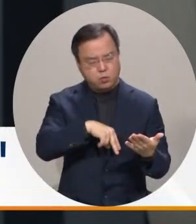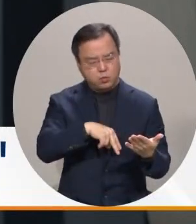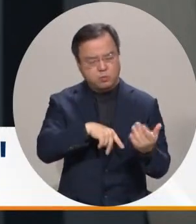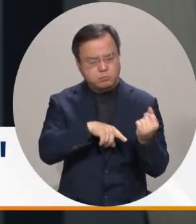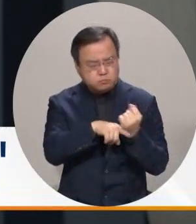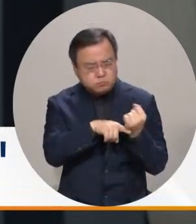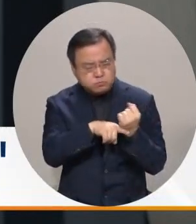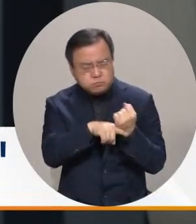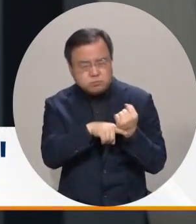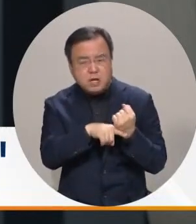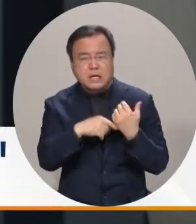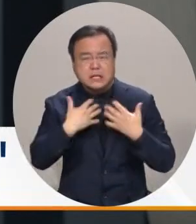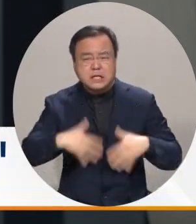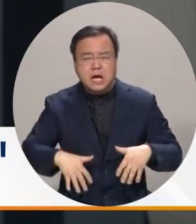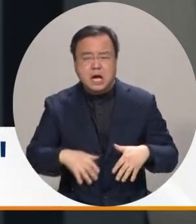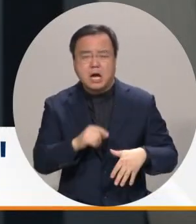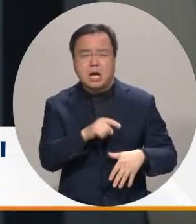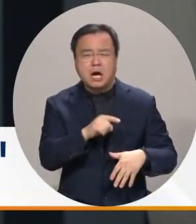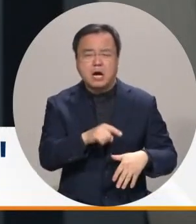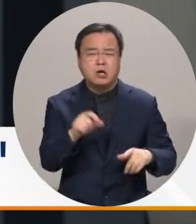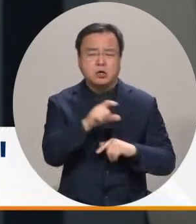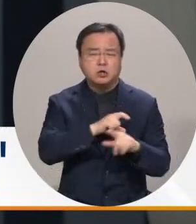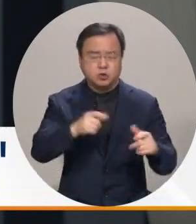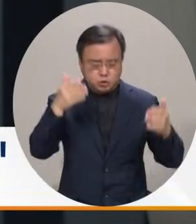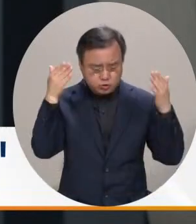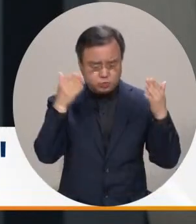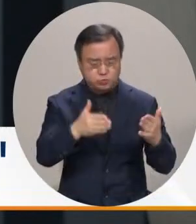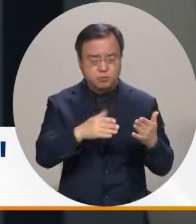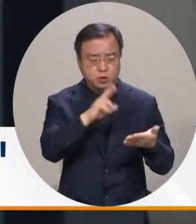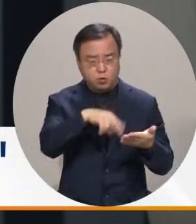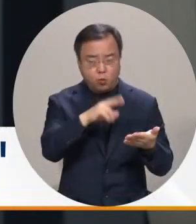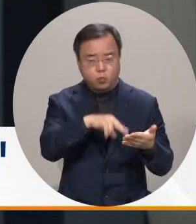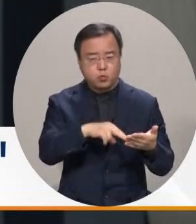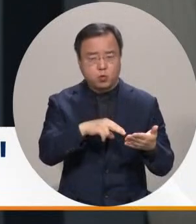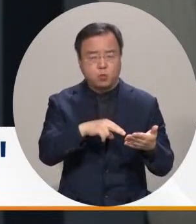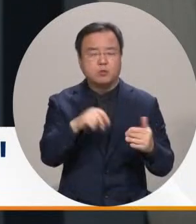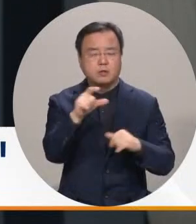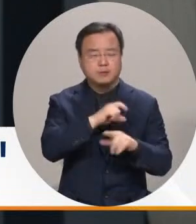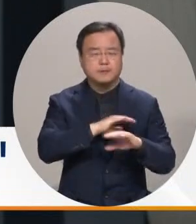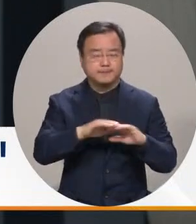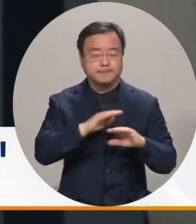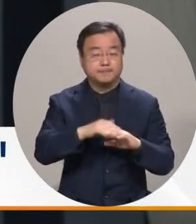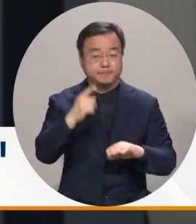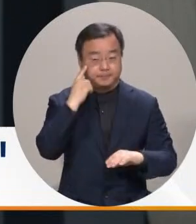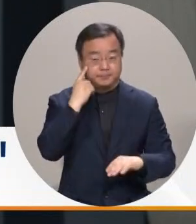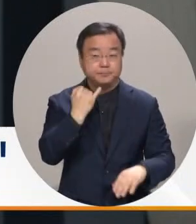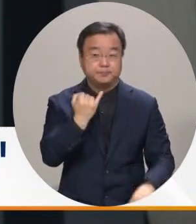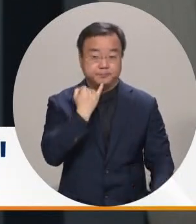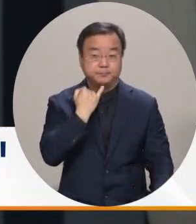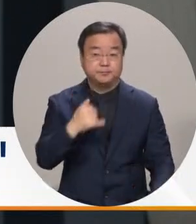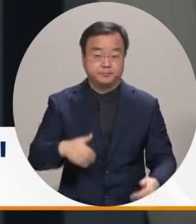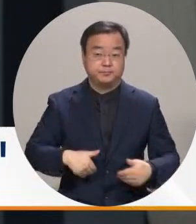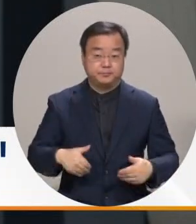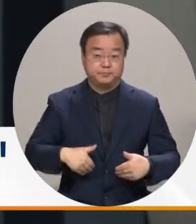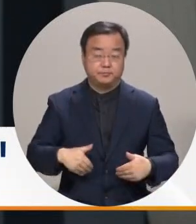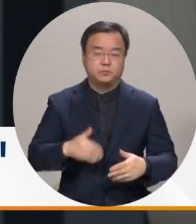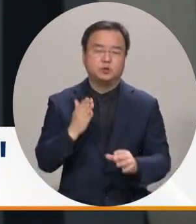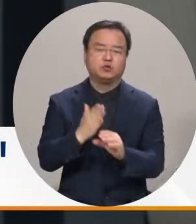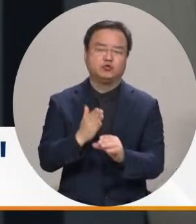약해 그러면 그 부분을 좀 집중적으로 공략을 하는 방식의 학습을 하는 것이 유리하고요 중위권